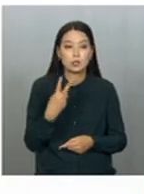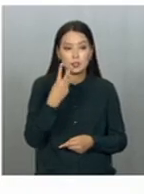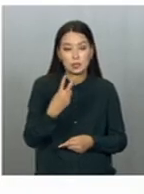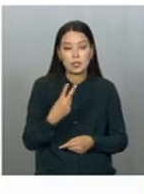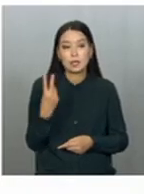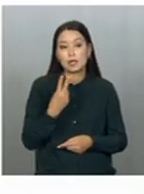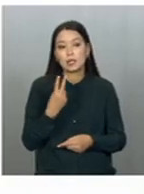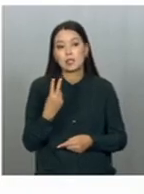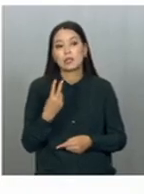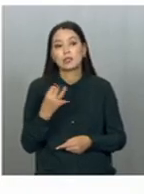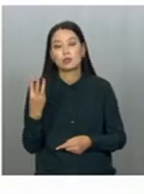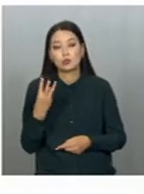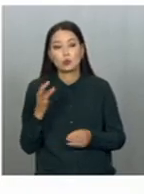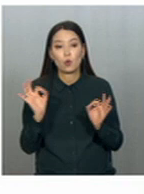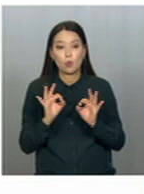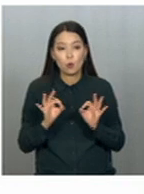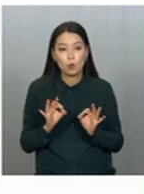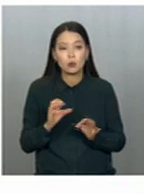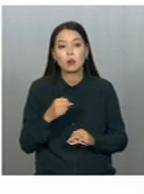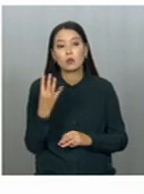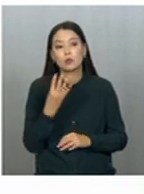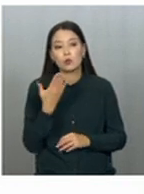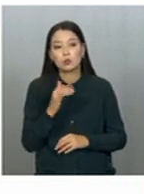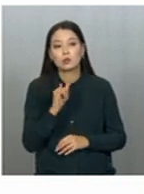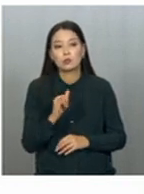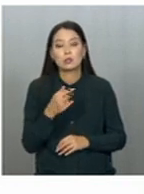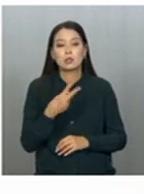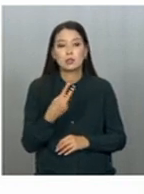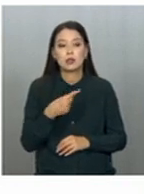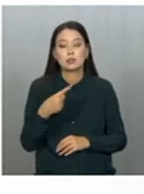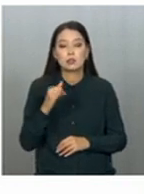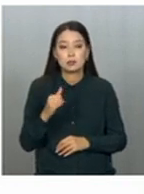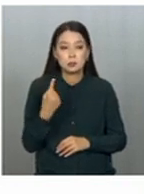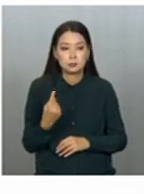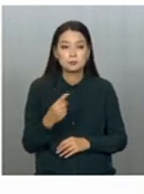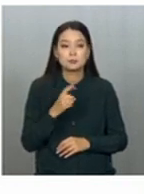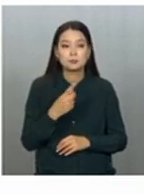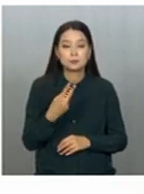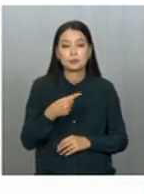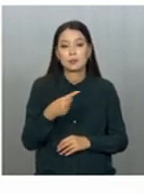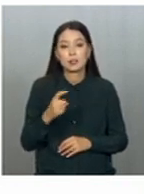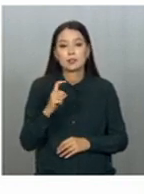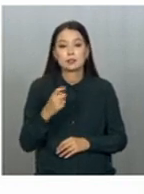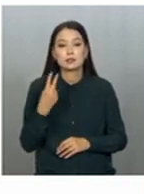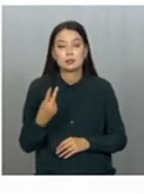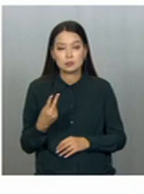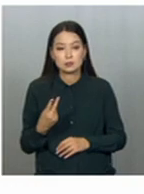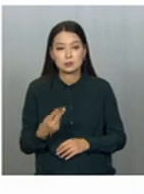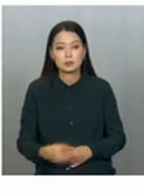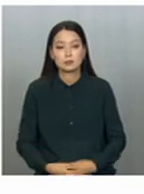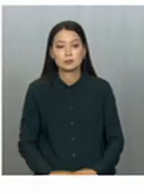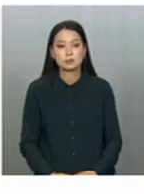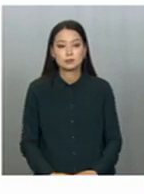3-те 0-ге тең, төртіншісінде y2 азайтылған y1 бөлінген x2 азайтылған